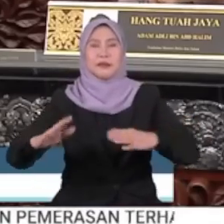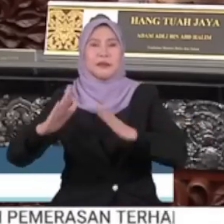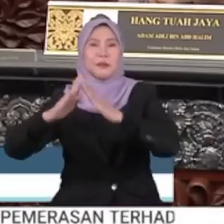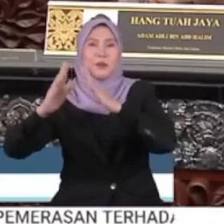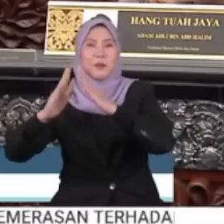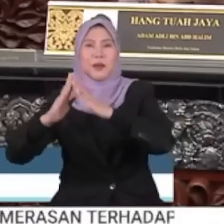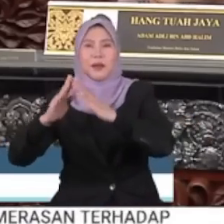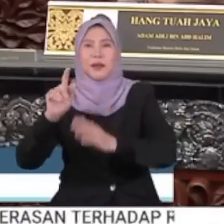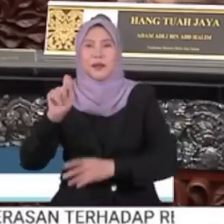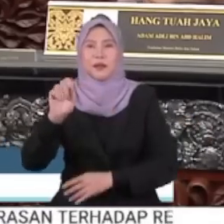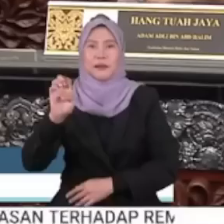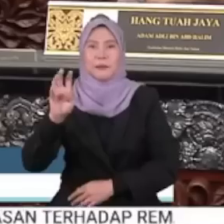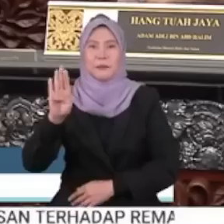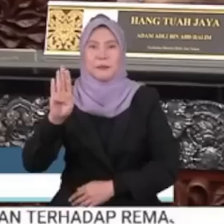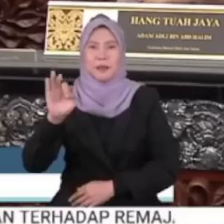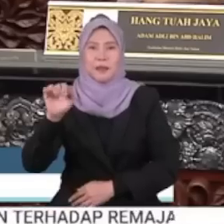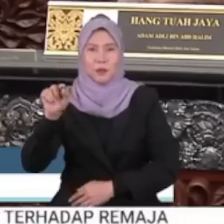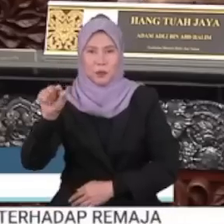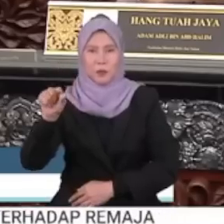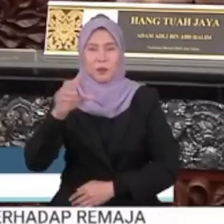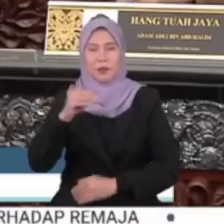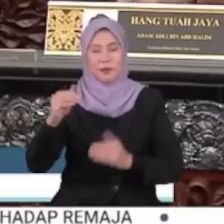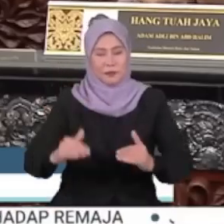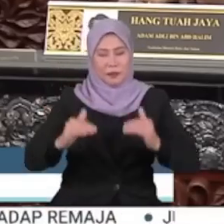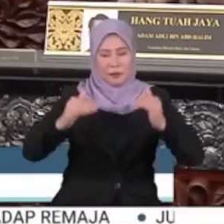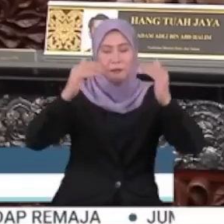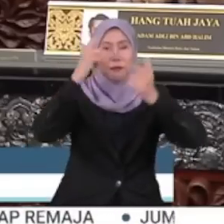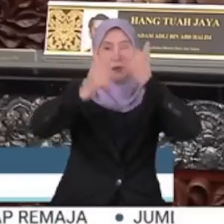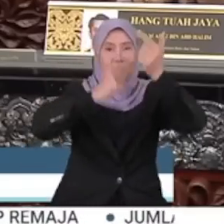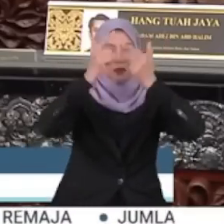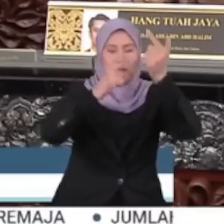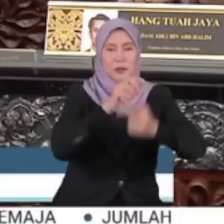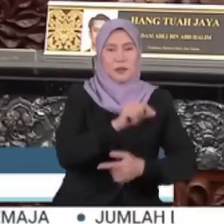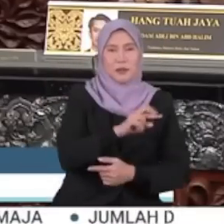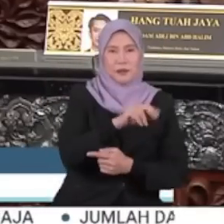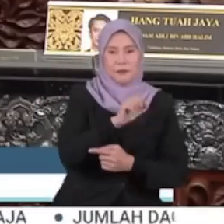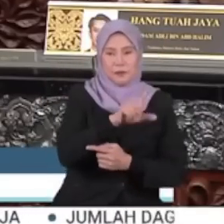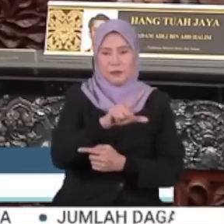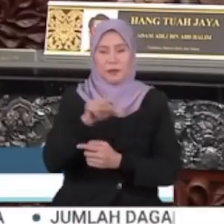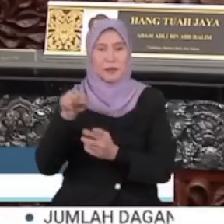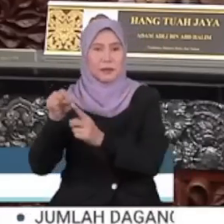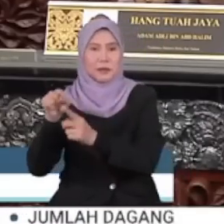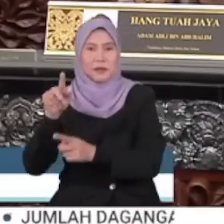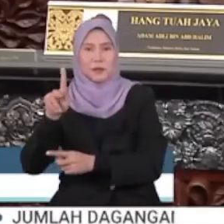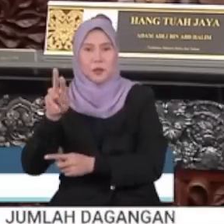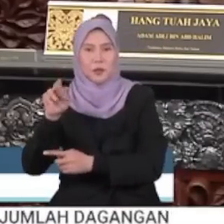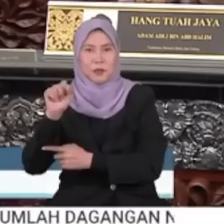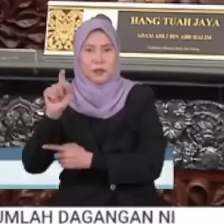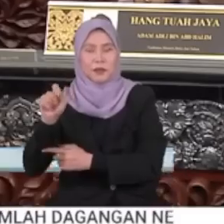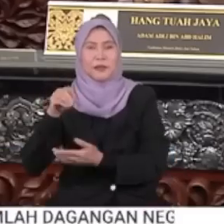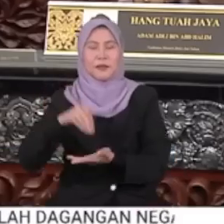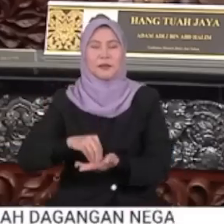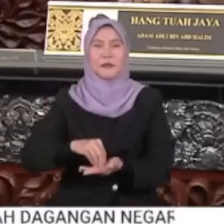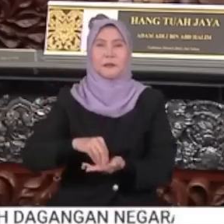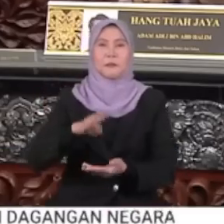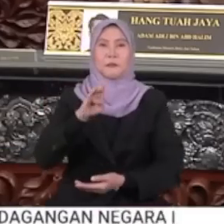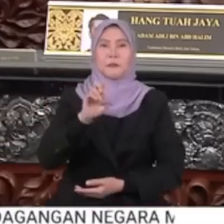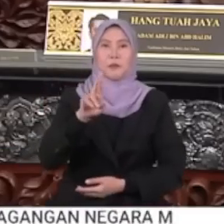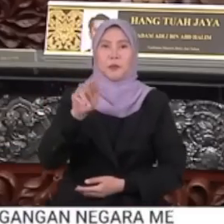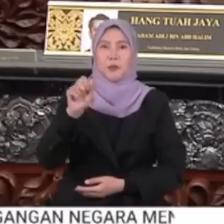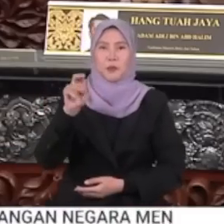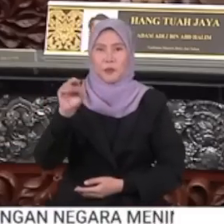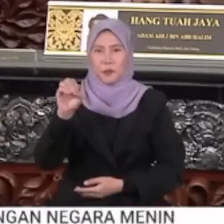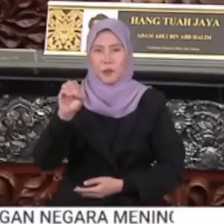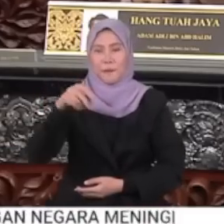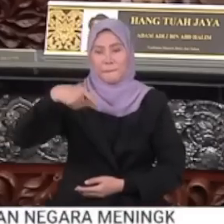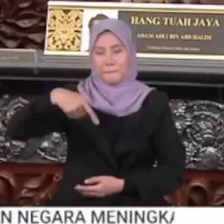Tobilong. Ketiga, menaik taraf jalan pelancongan dari gravel ke konkrit di Bonyo di Panggung. Dan